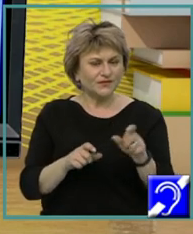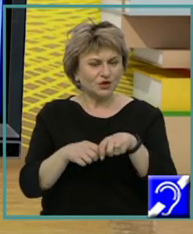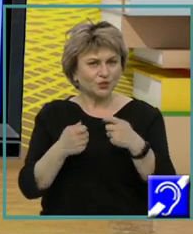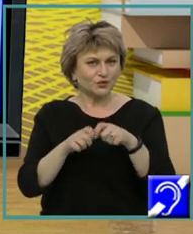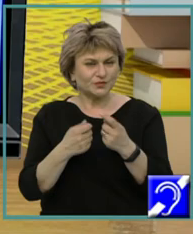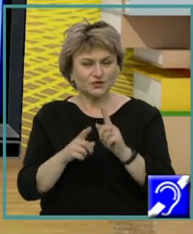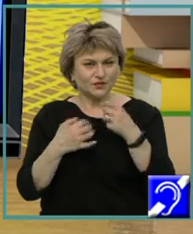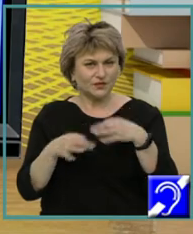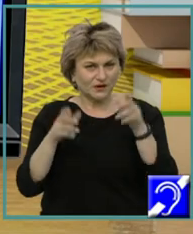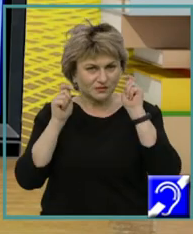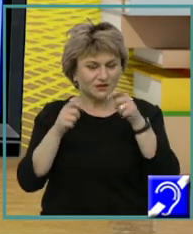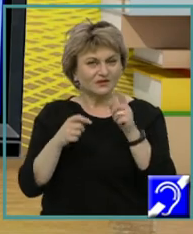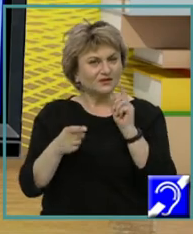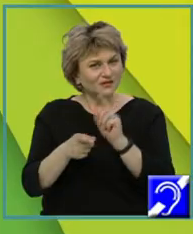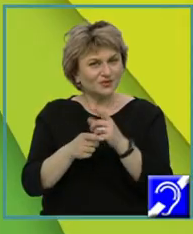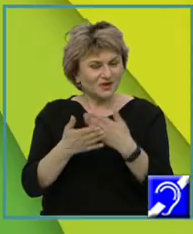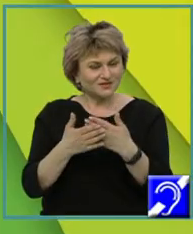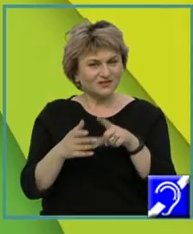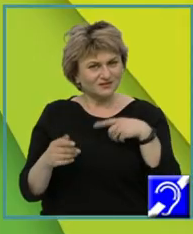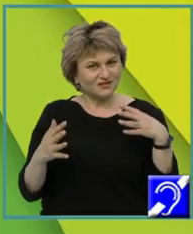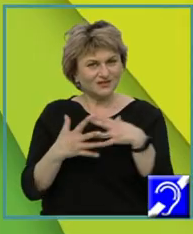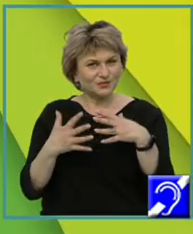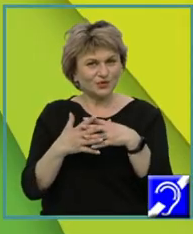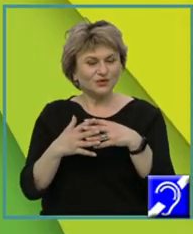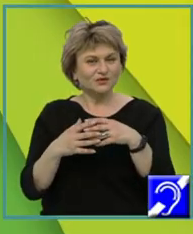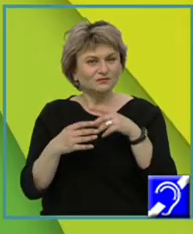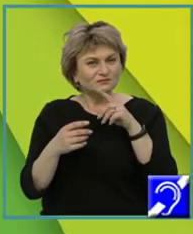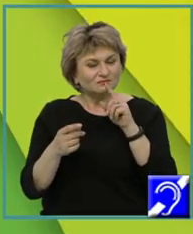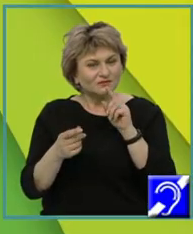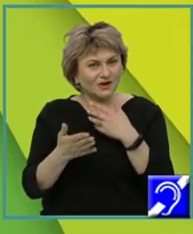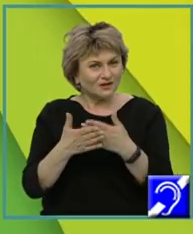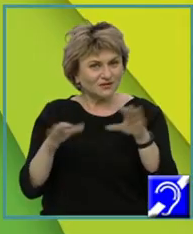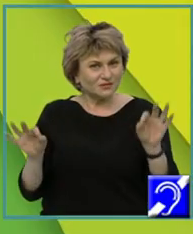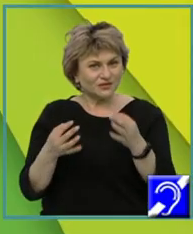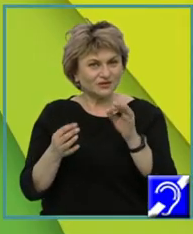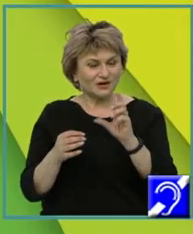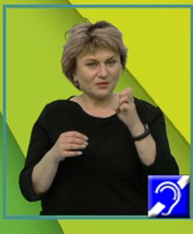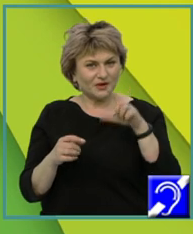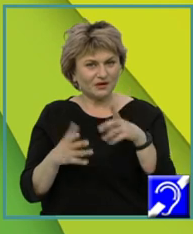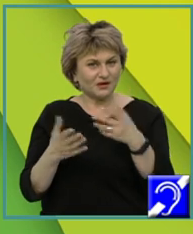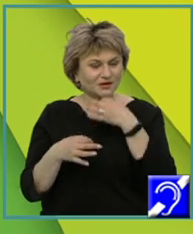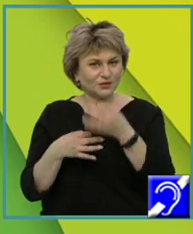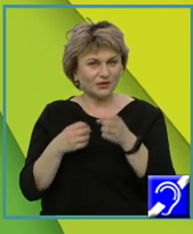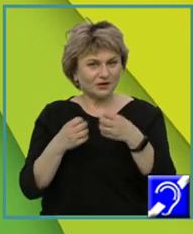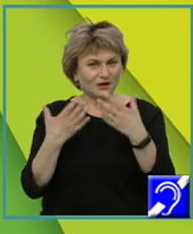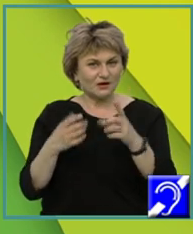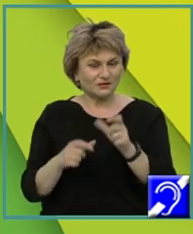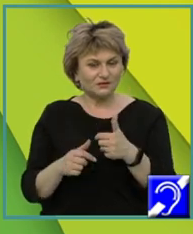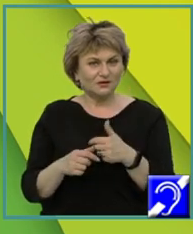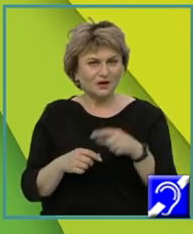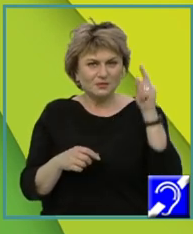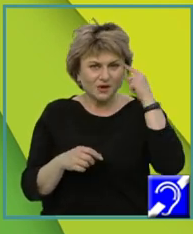respectat aici tocmai asta e Războiul tocmai asta este concepția modernă lui Camil care spune clar că